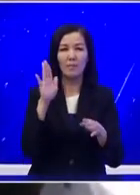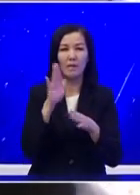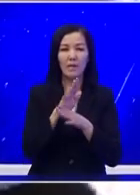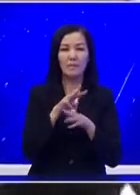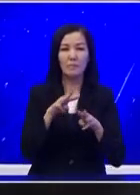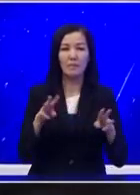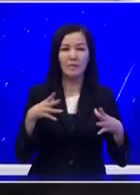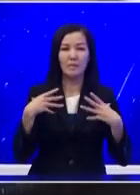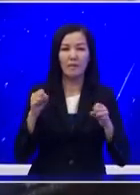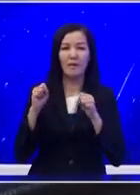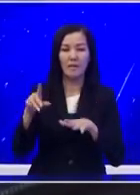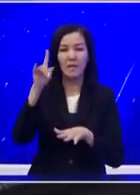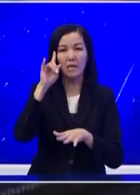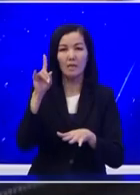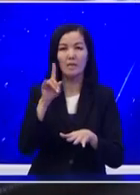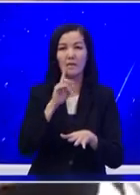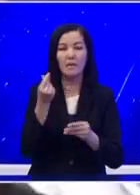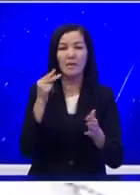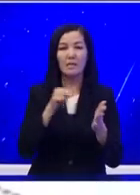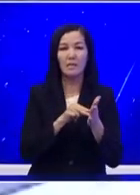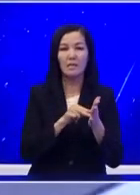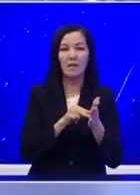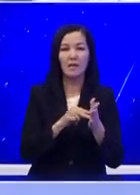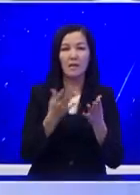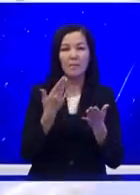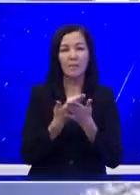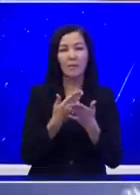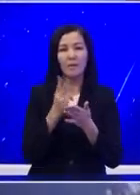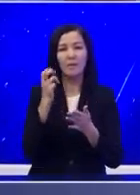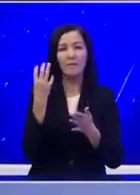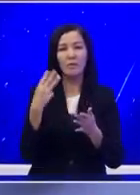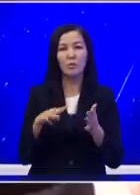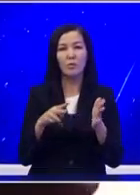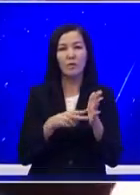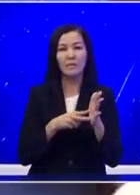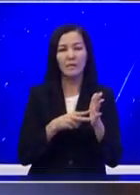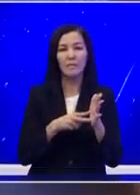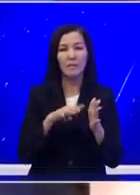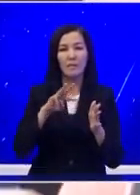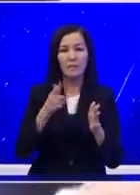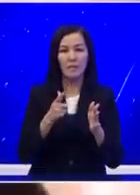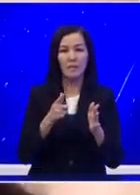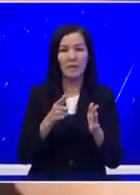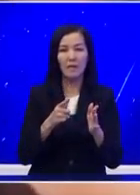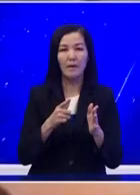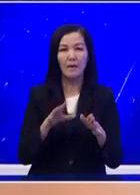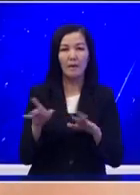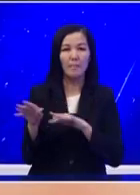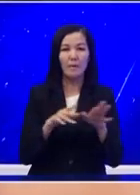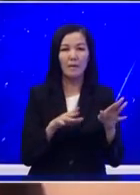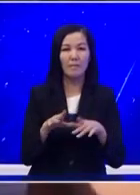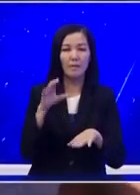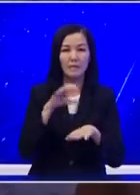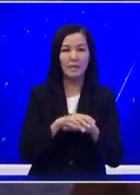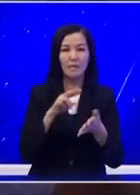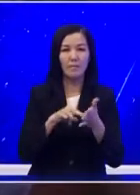министра здравоохранения Казахстана, предельная цена препарата составляет 247 тенге за упаковку. В ходе мероприятия выяснилось,